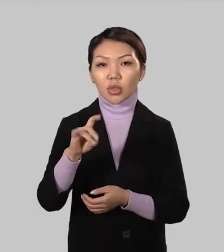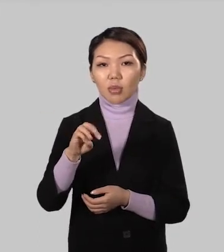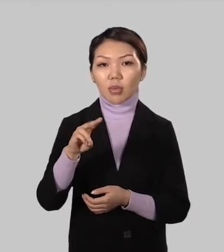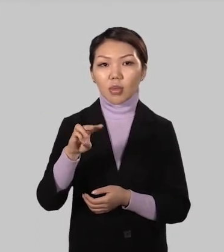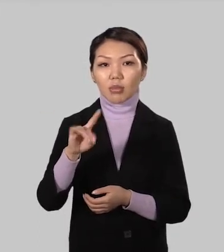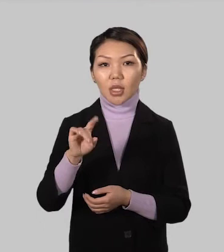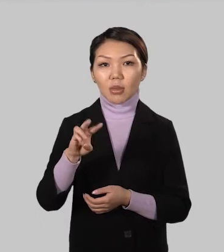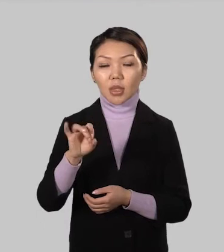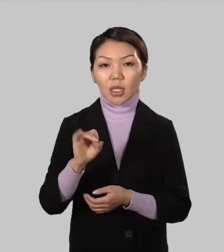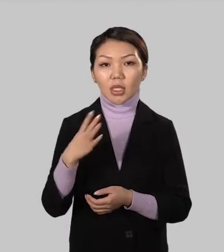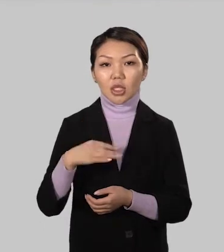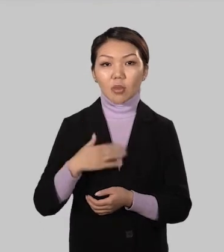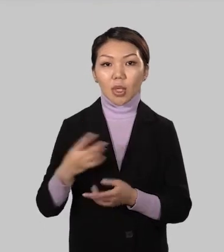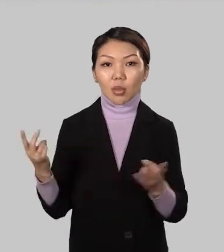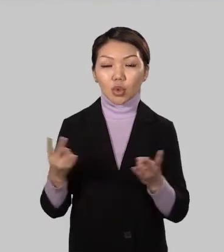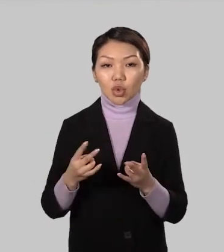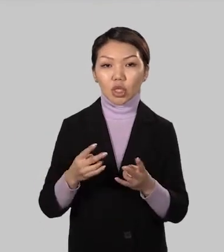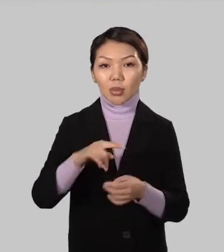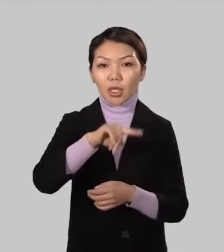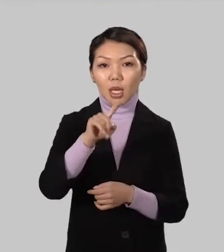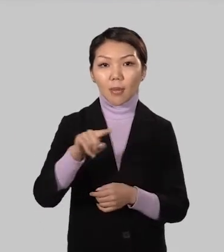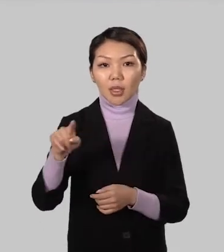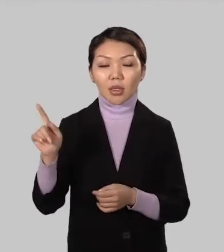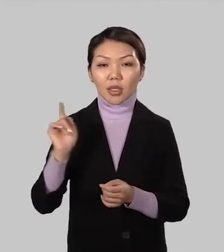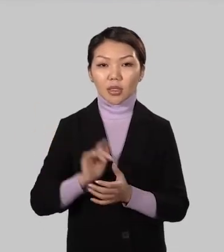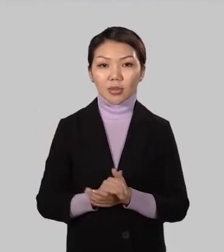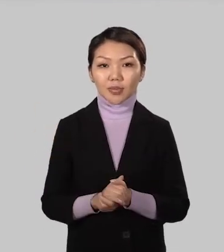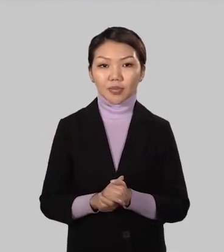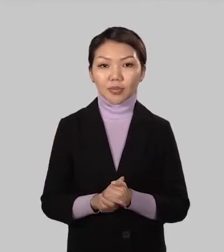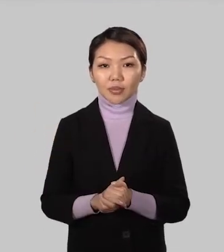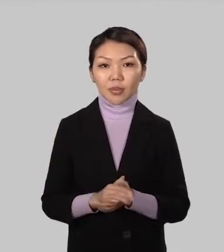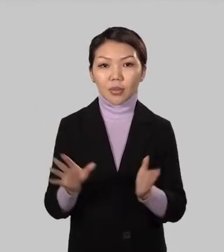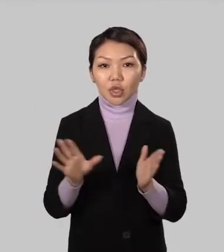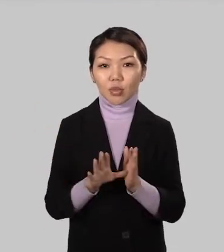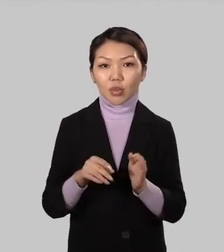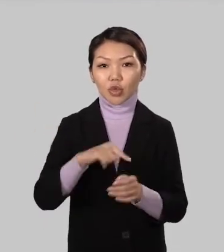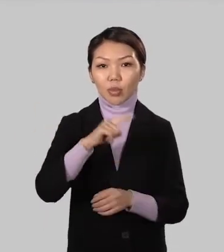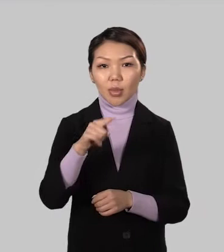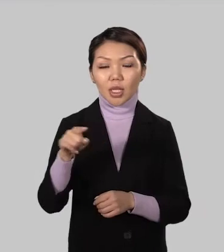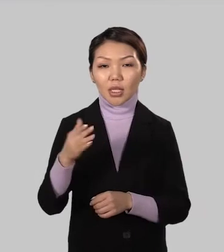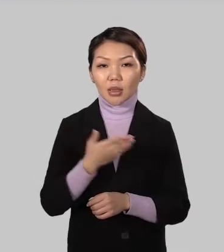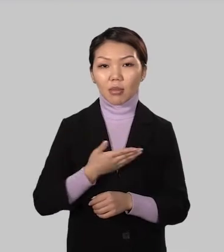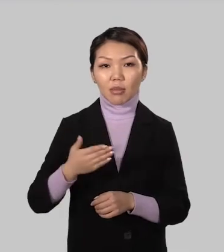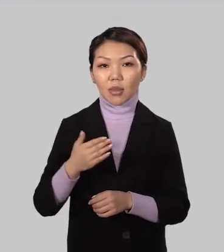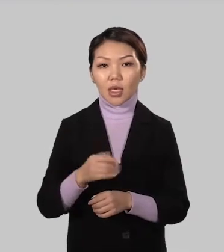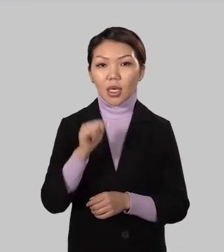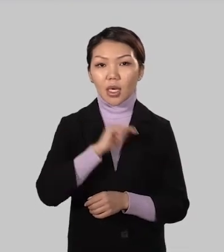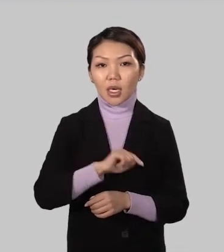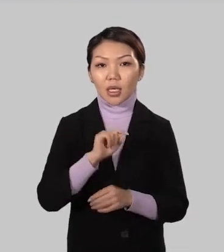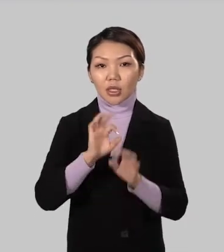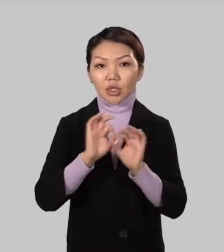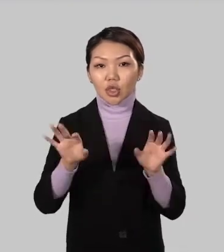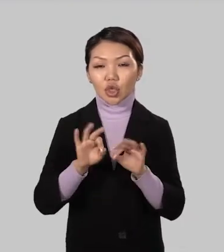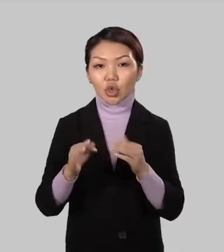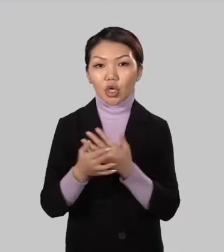зачем нам нужны имена прилагательные с помощью прилагательных мы характеризуем предметы